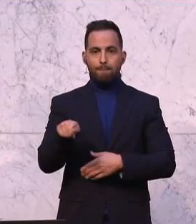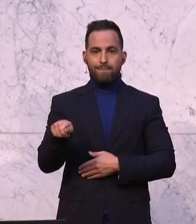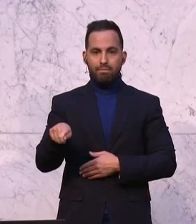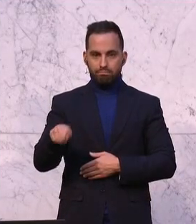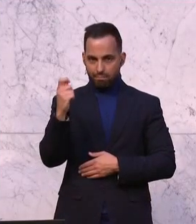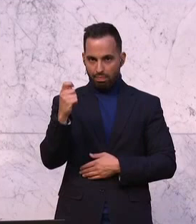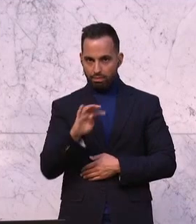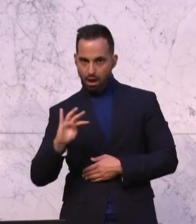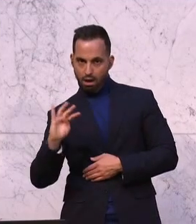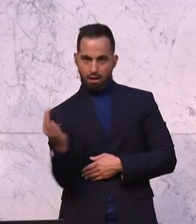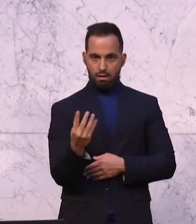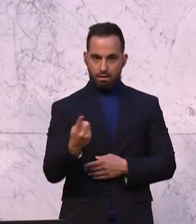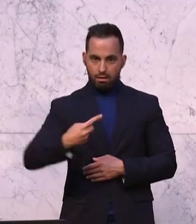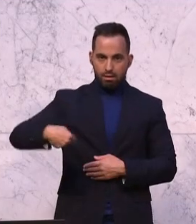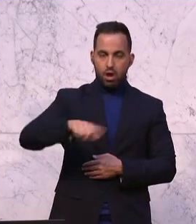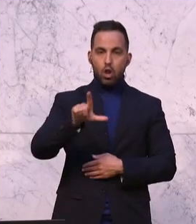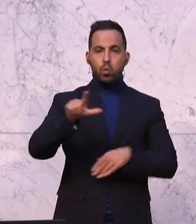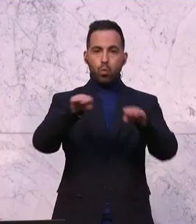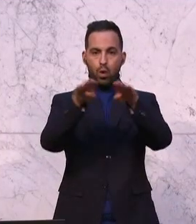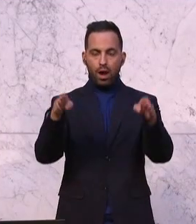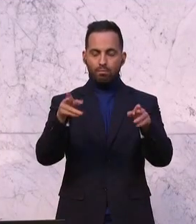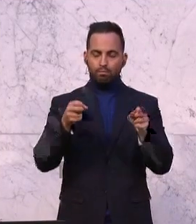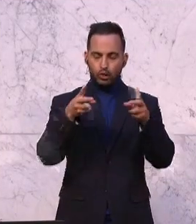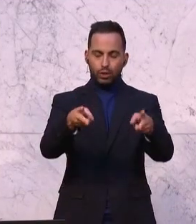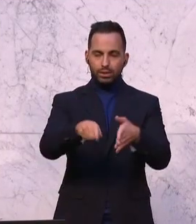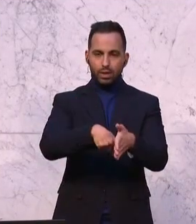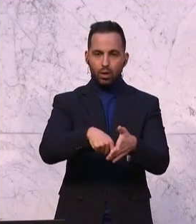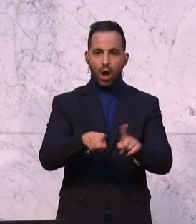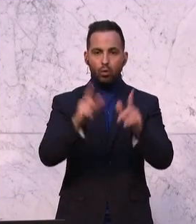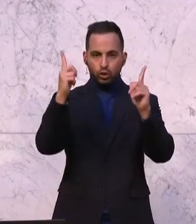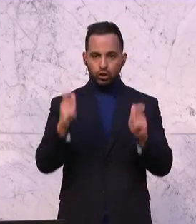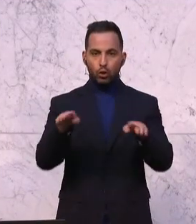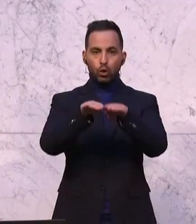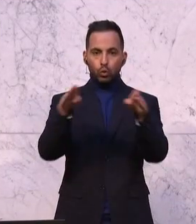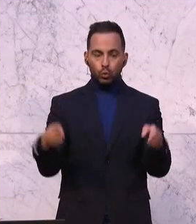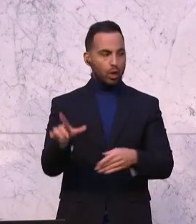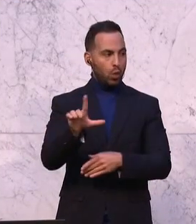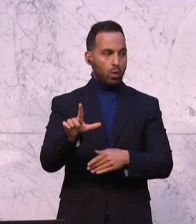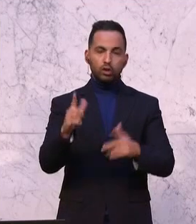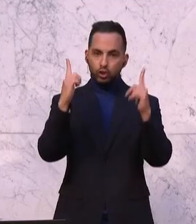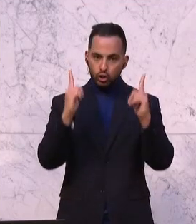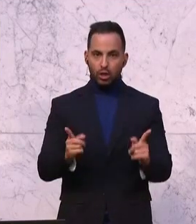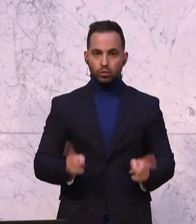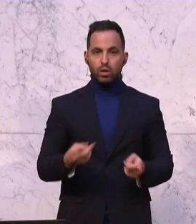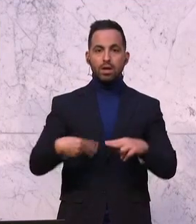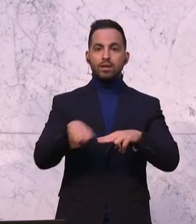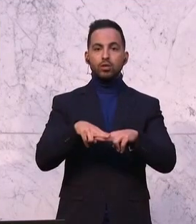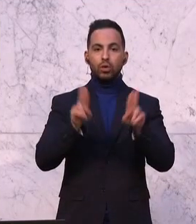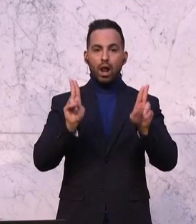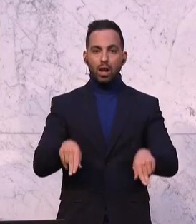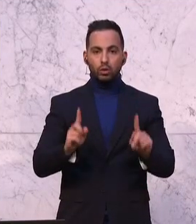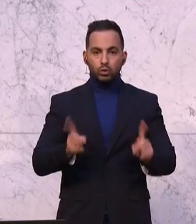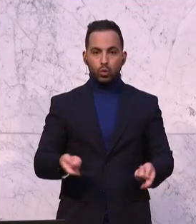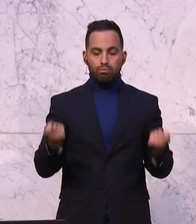Mandatare betreffend Sanierung der Luegbrücke und Start des Projektes Tunnel Lueg. Der Nationalrat wolle beschließen,